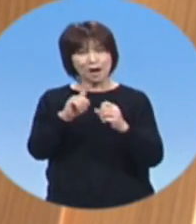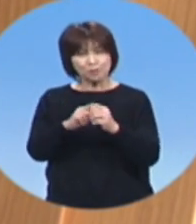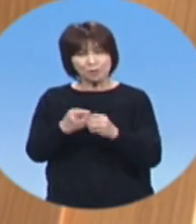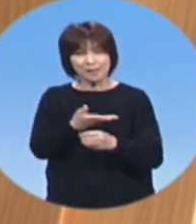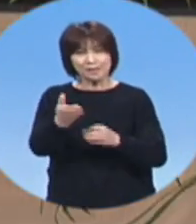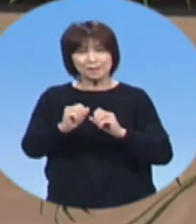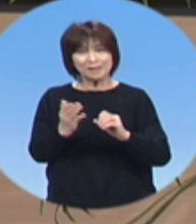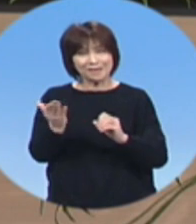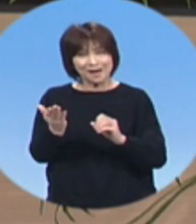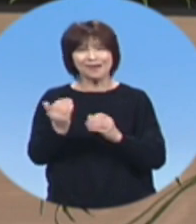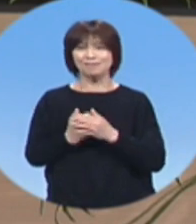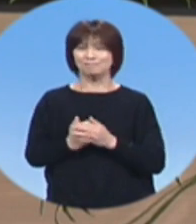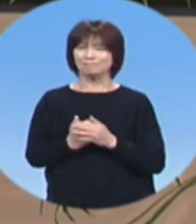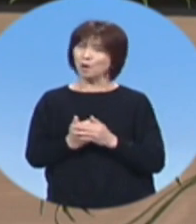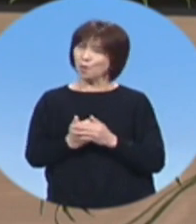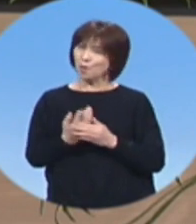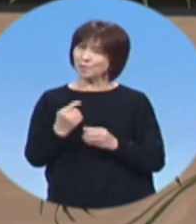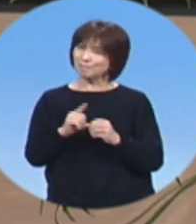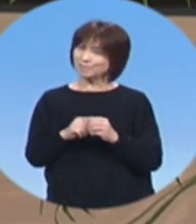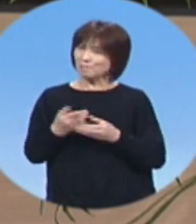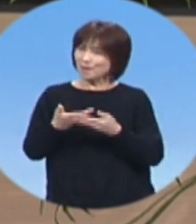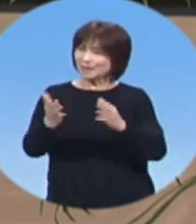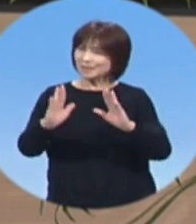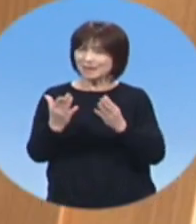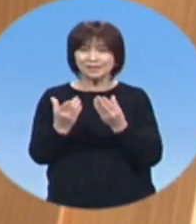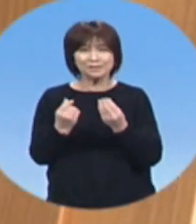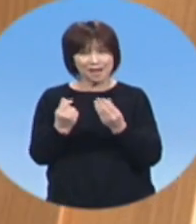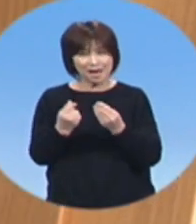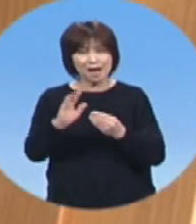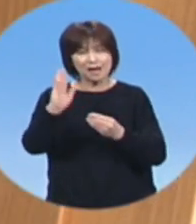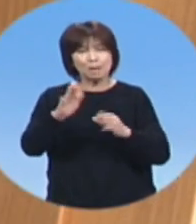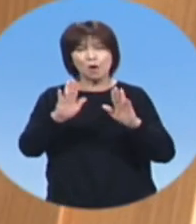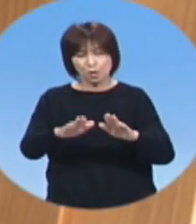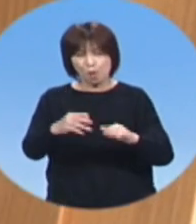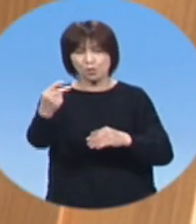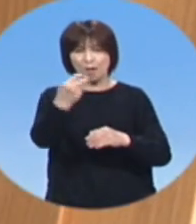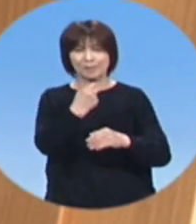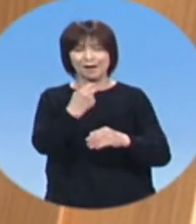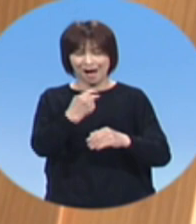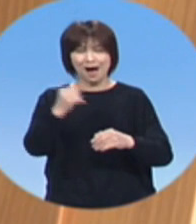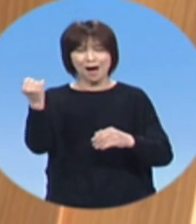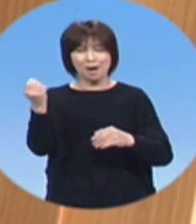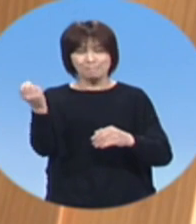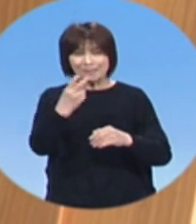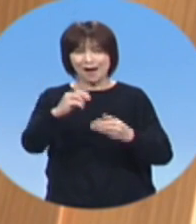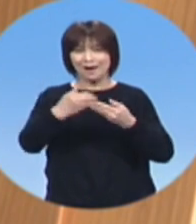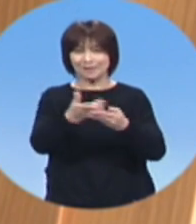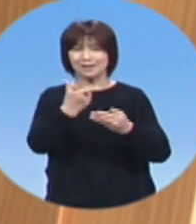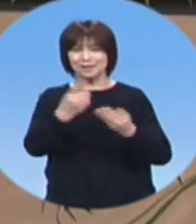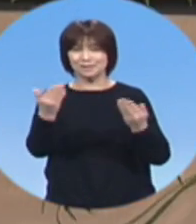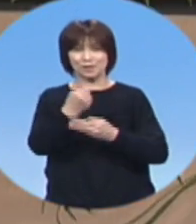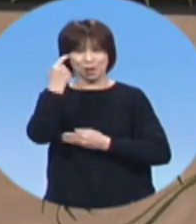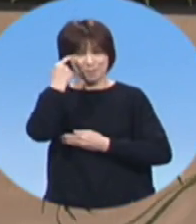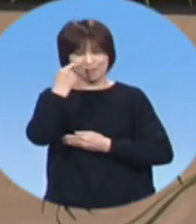ってますか？ もう何年も飾ってないですね。 でも今日の特集を見たらきっとまた飾りたくなると思います。